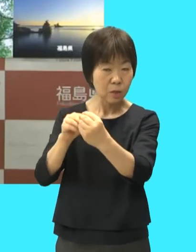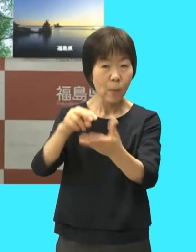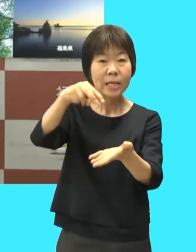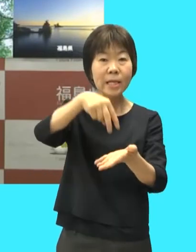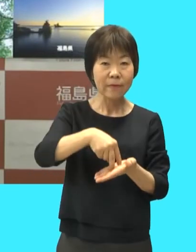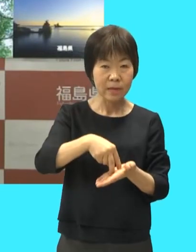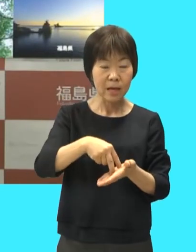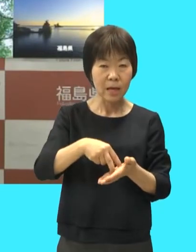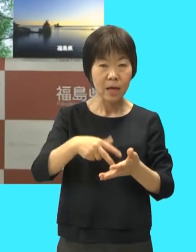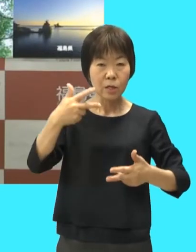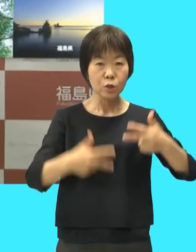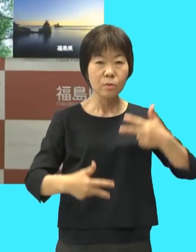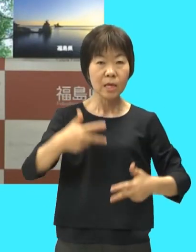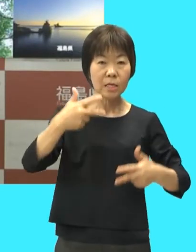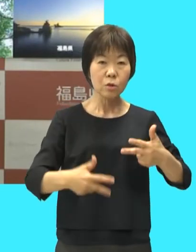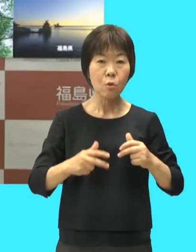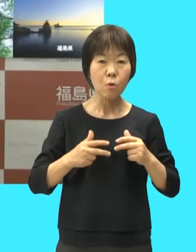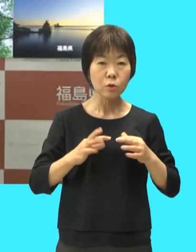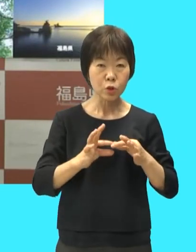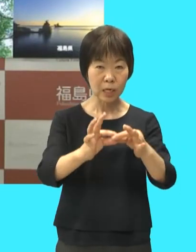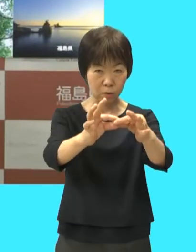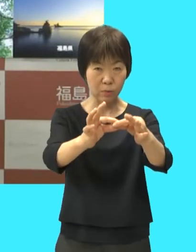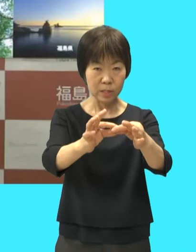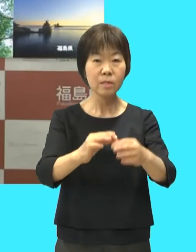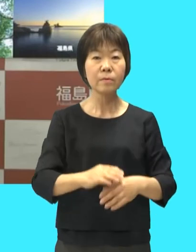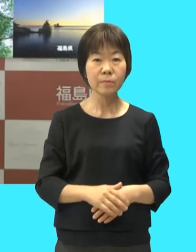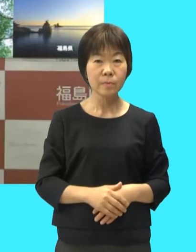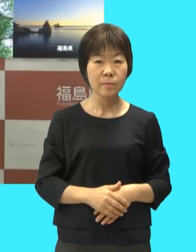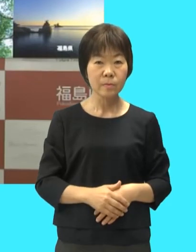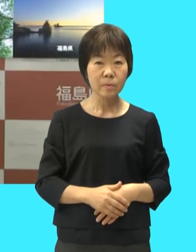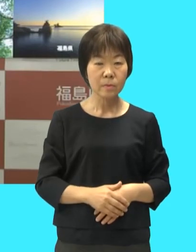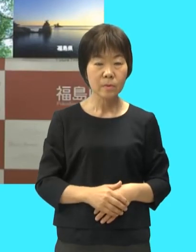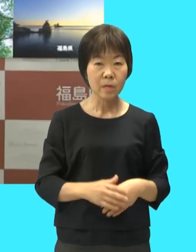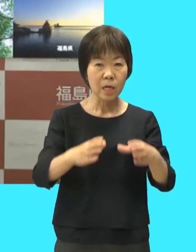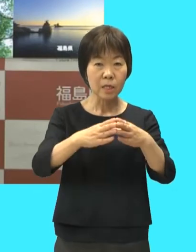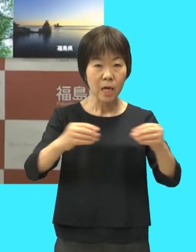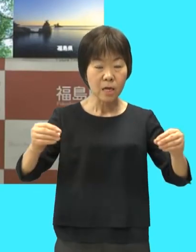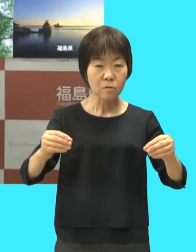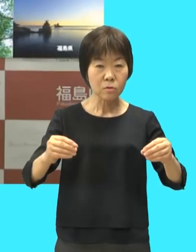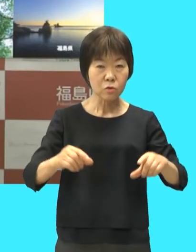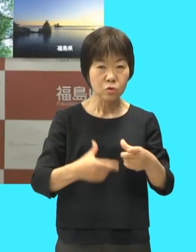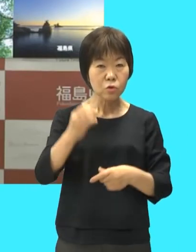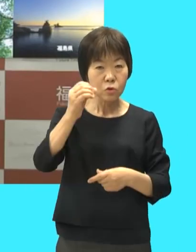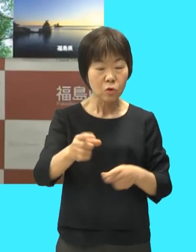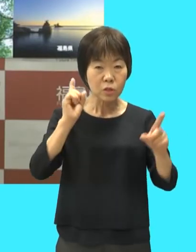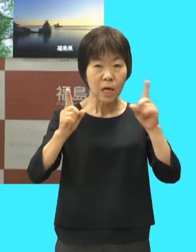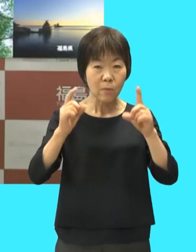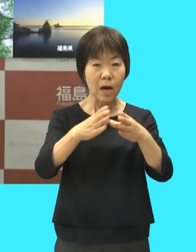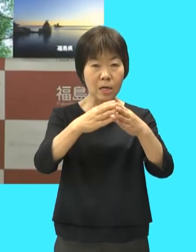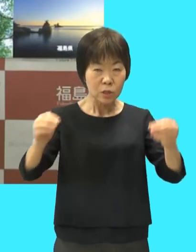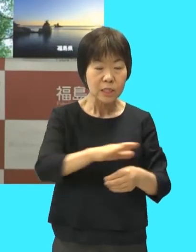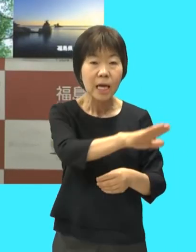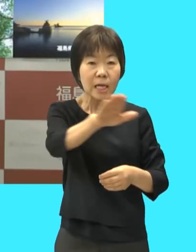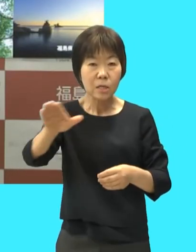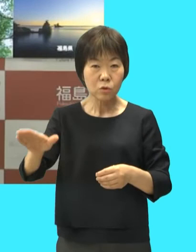ってシミュレーションをするということを続けております。全国植樹祭は国全体にとっても